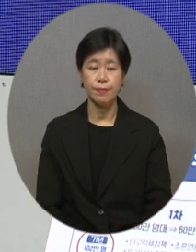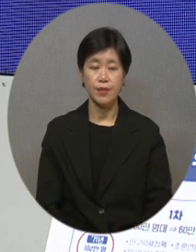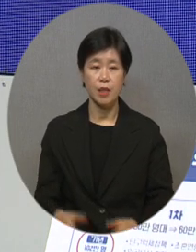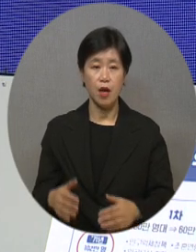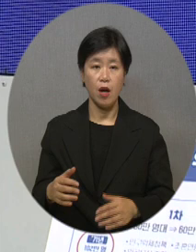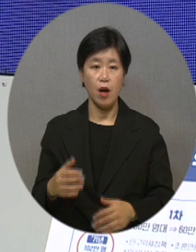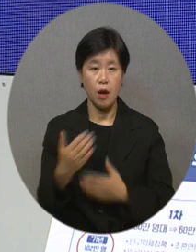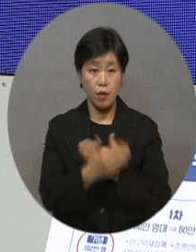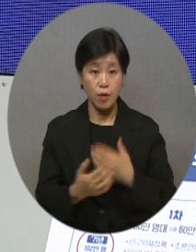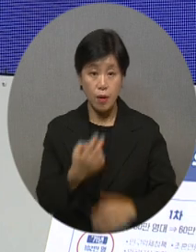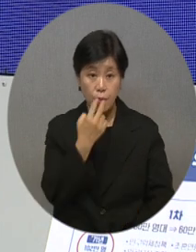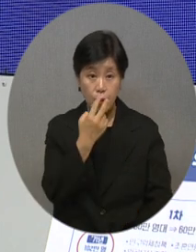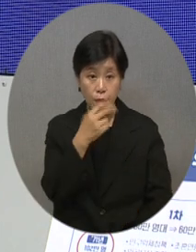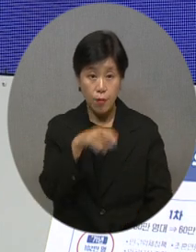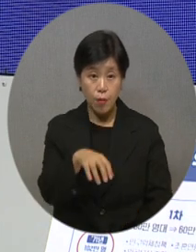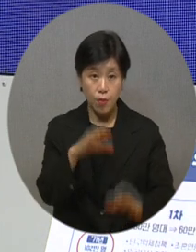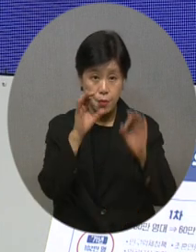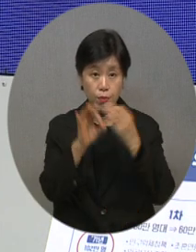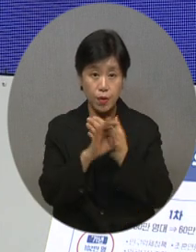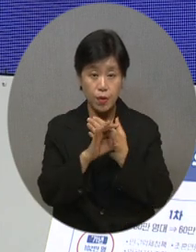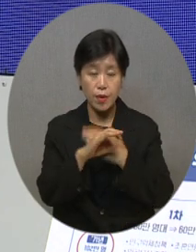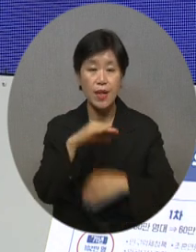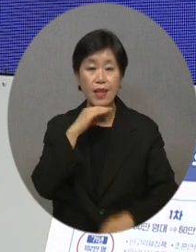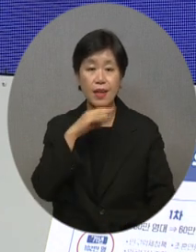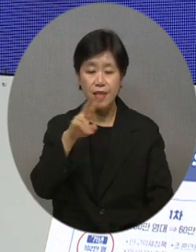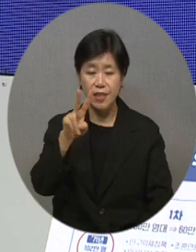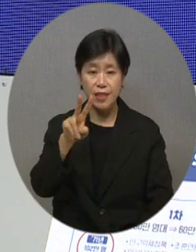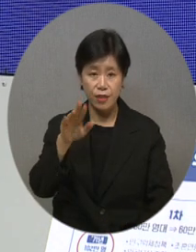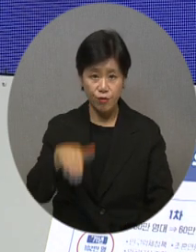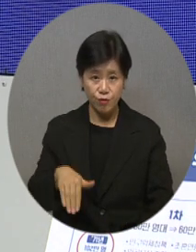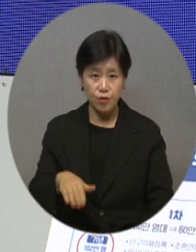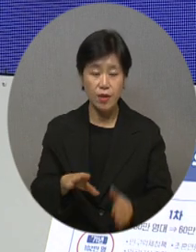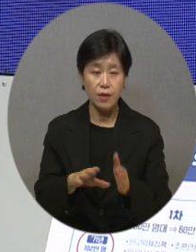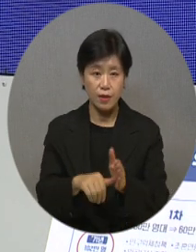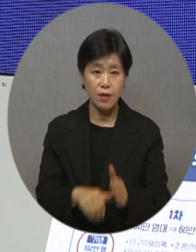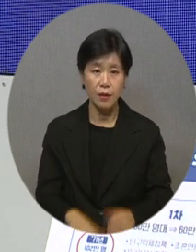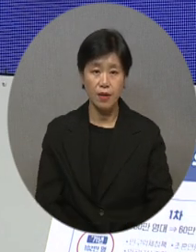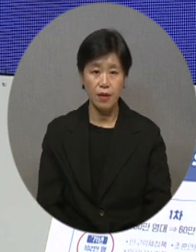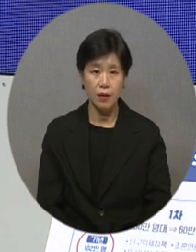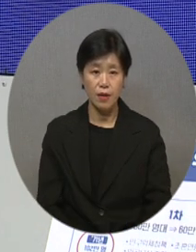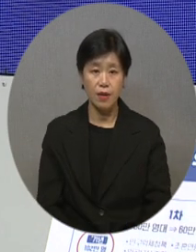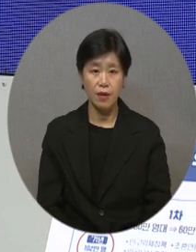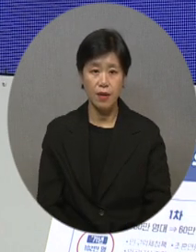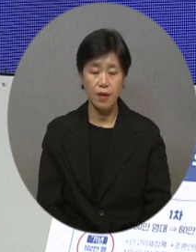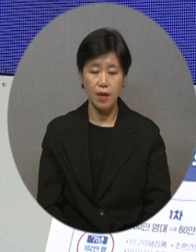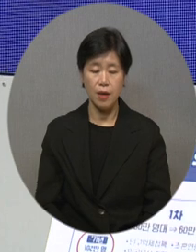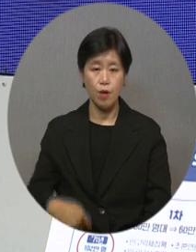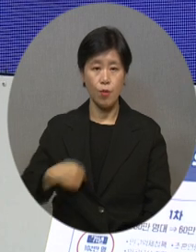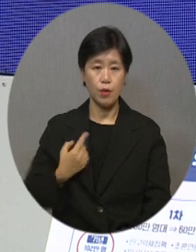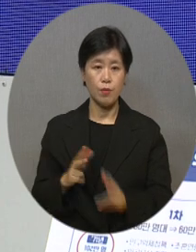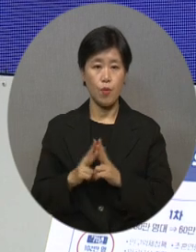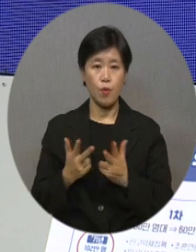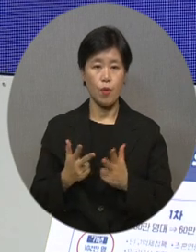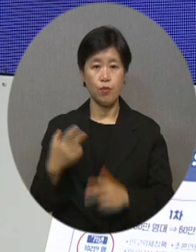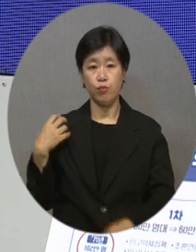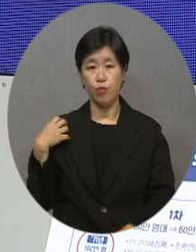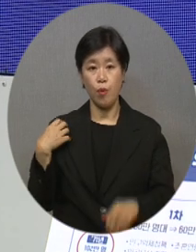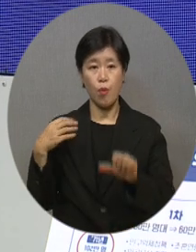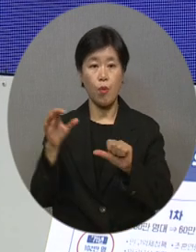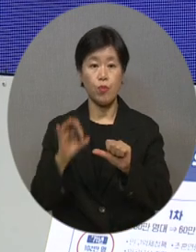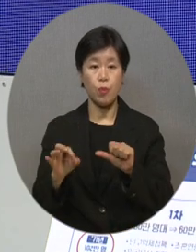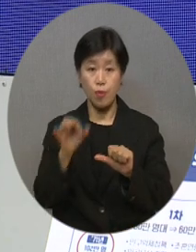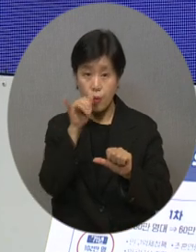지금 그 만 2세 이하 같은 경우에는 그 우리가 그 본인 부담이 5%가 있는데요. 그게 아마 내년